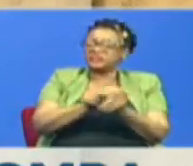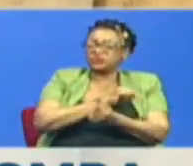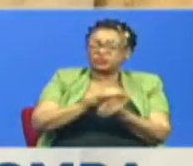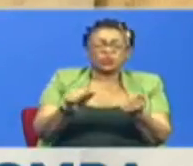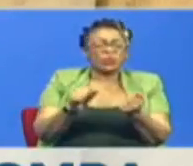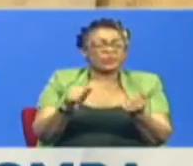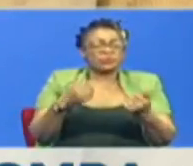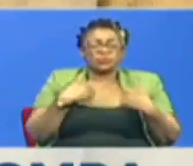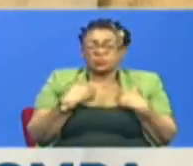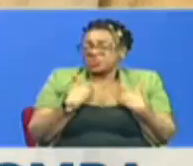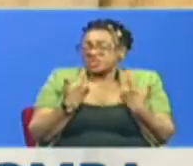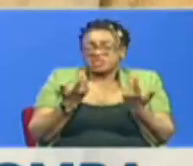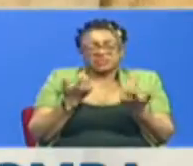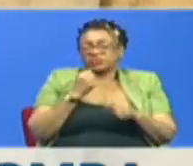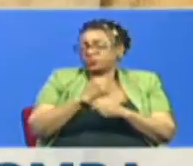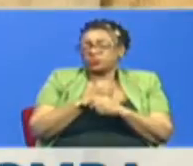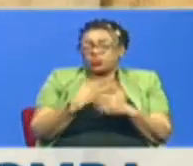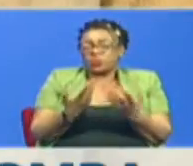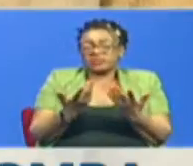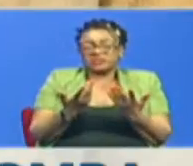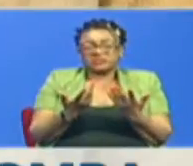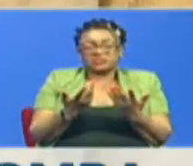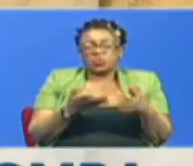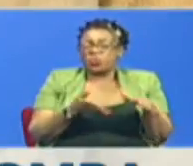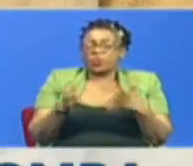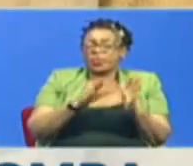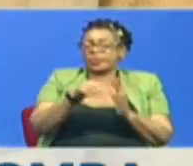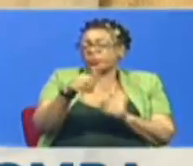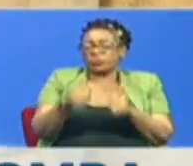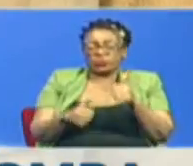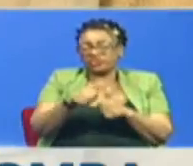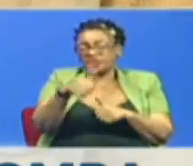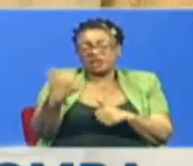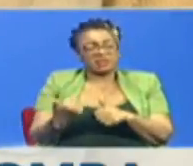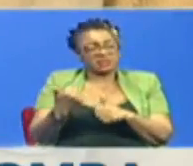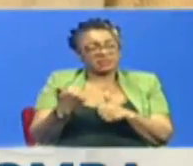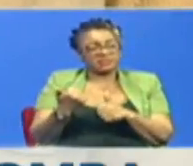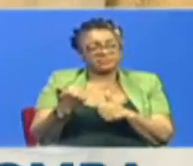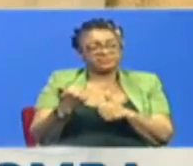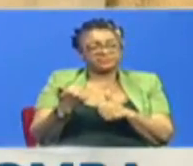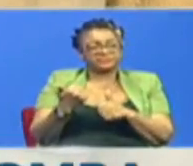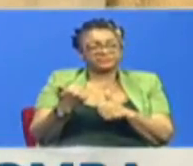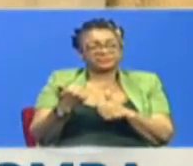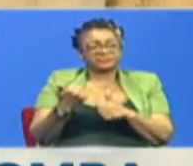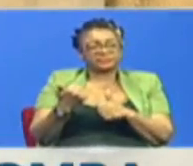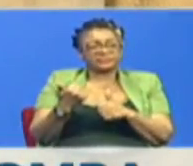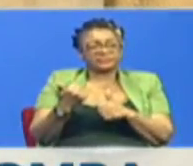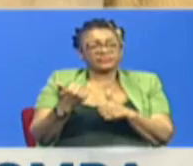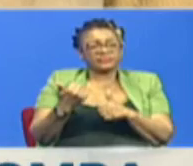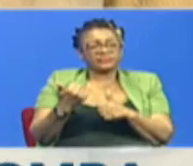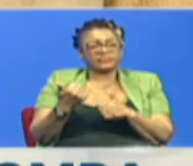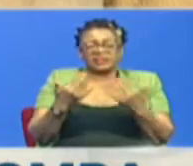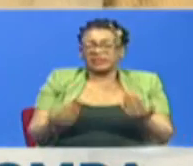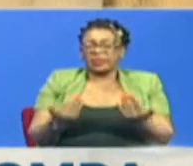tunatafuta mbinu bila tutapata mahali pa kununua nguo kwa sababu nguo sote wanasema wanafungia kwa